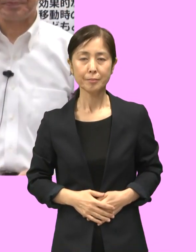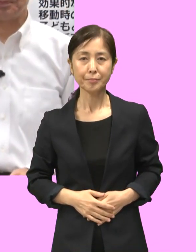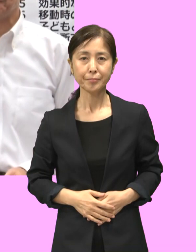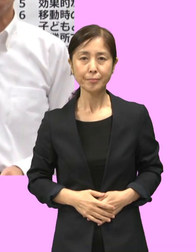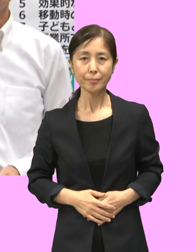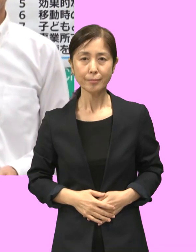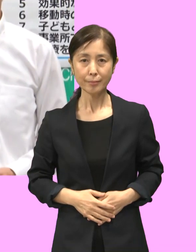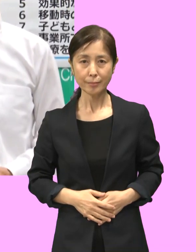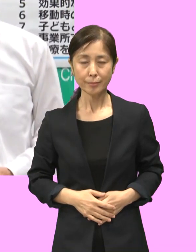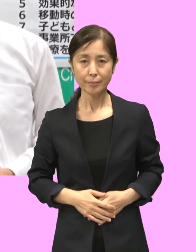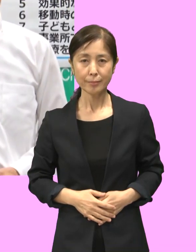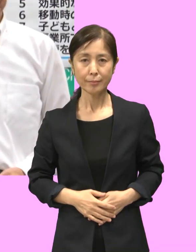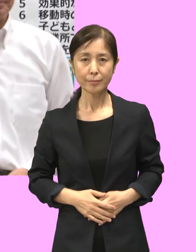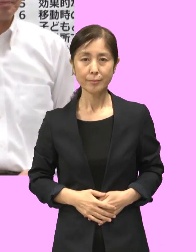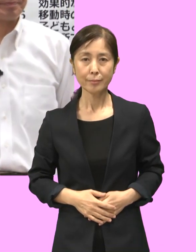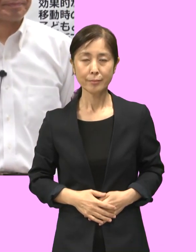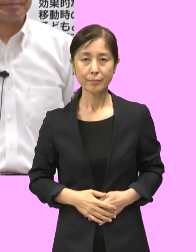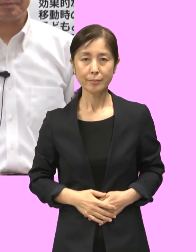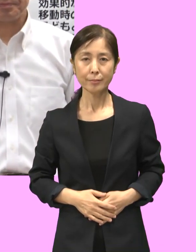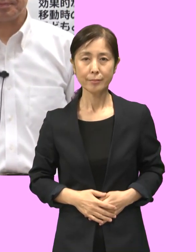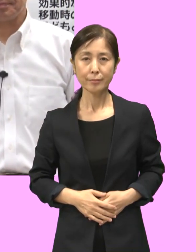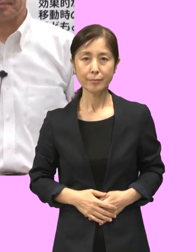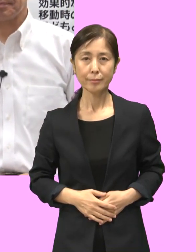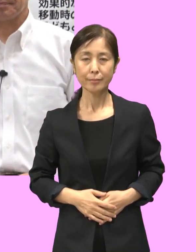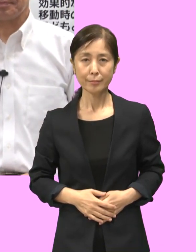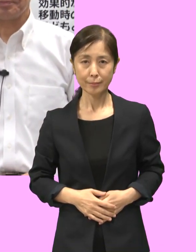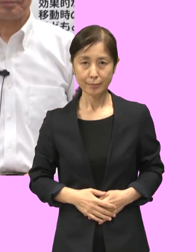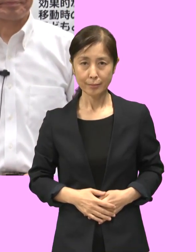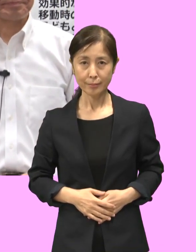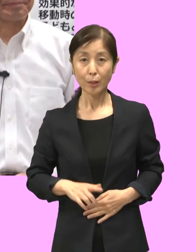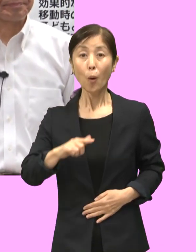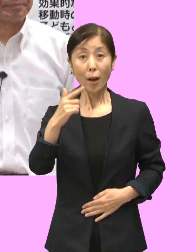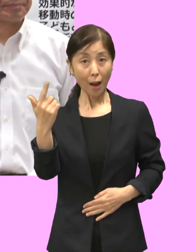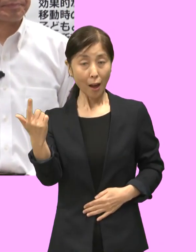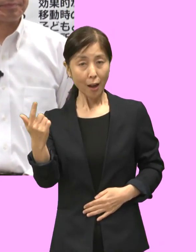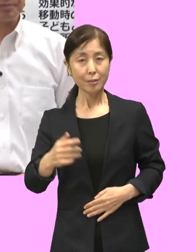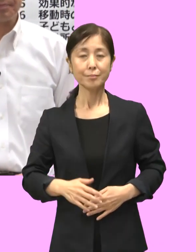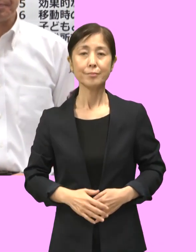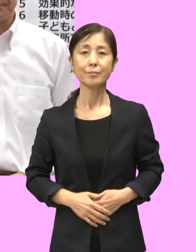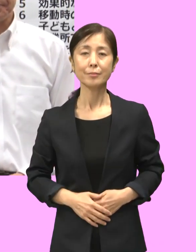マイク切っていただいてよろしいでしょうか。はい、他にございますか。は